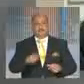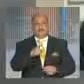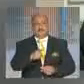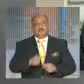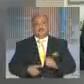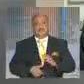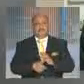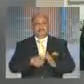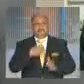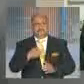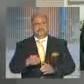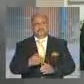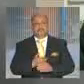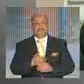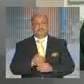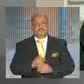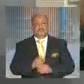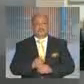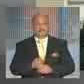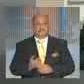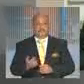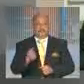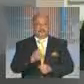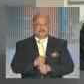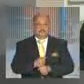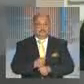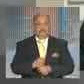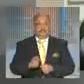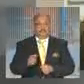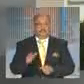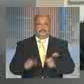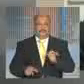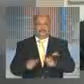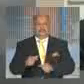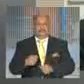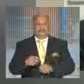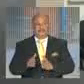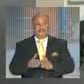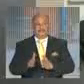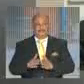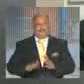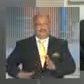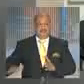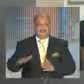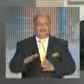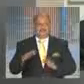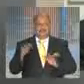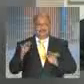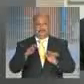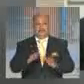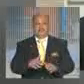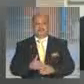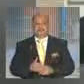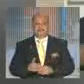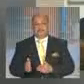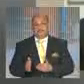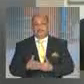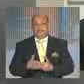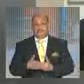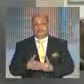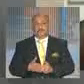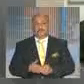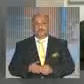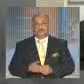كنا الإدارة فكرت ما فماش علاش باش يتنقلوا المترشحين، يولوا المهندسين يتنقلوا لهم، في الإطار هذا معناها تقديم الخدمة للمواطن، وحتى